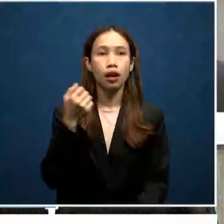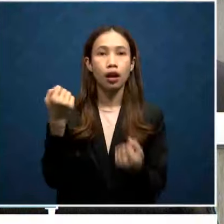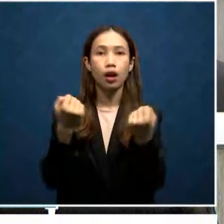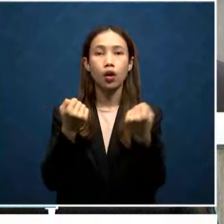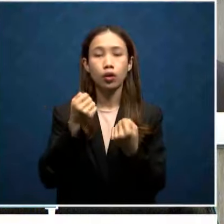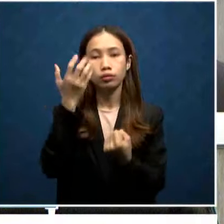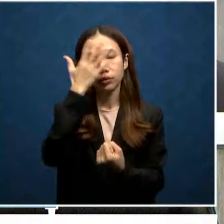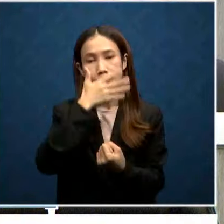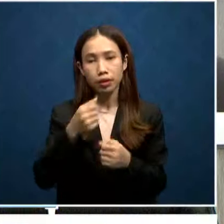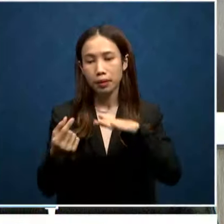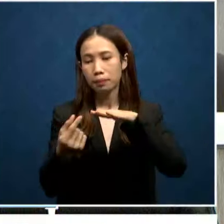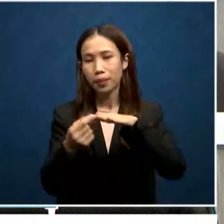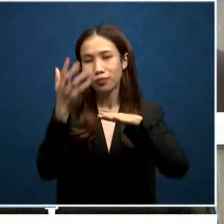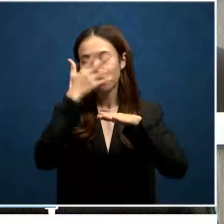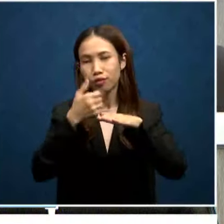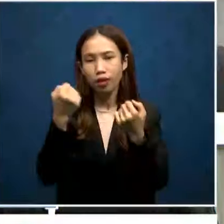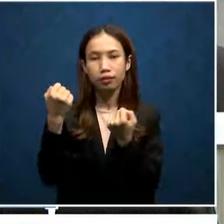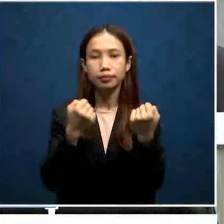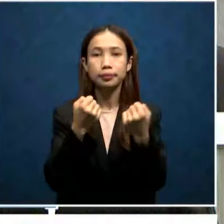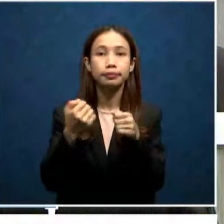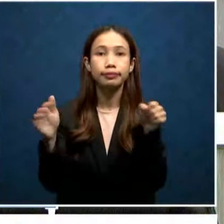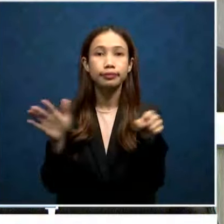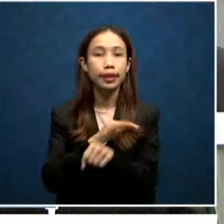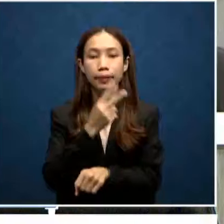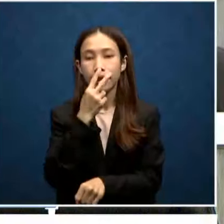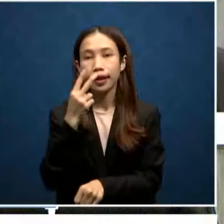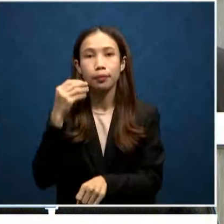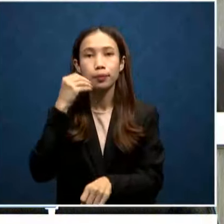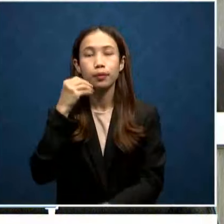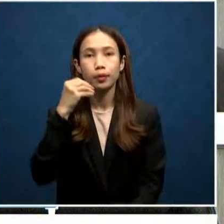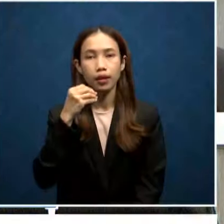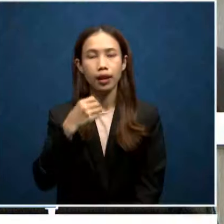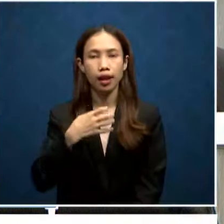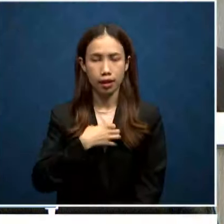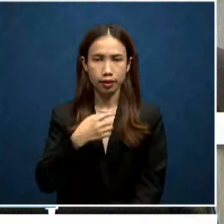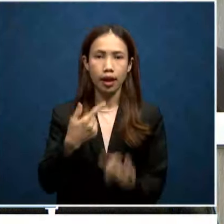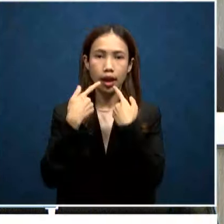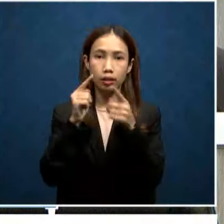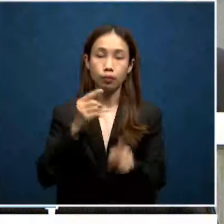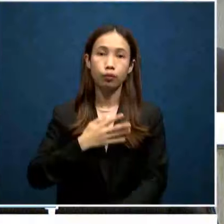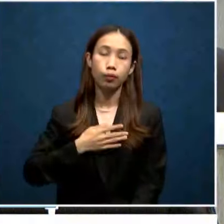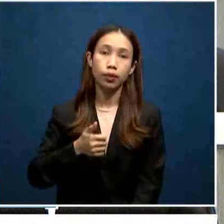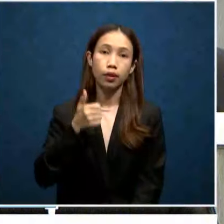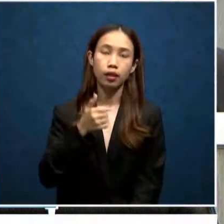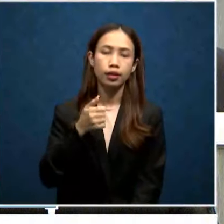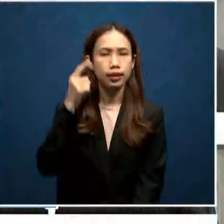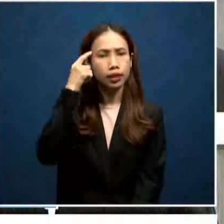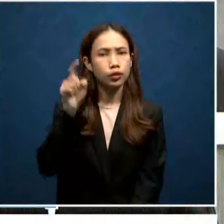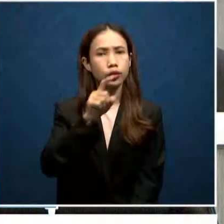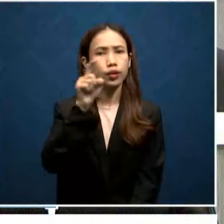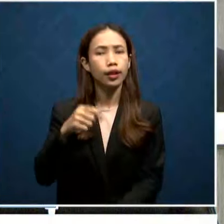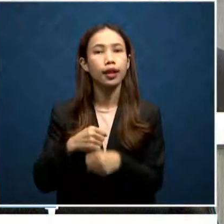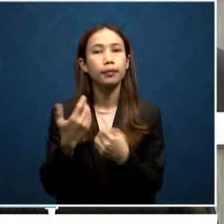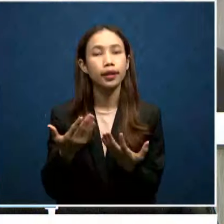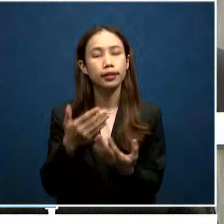เลขสวยๆตรงนี้ช่วยตอบคำถามผมหน่อยได้มครับว่าตรงเนี้ยมันเกิดขึ้นได้อย่างไรทำไม